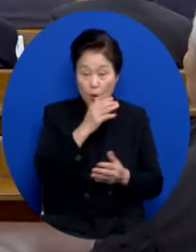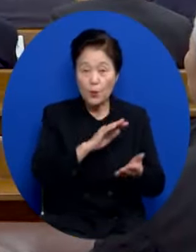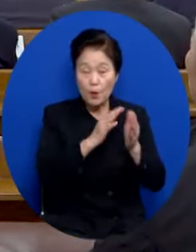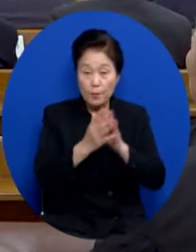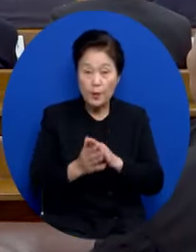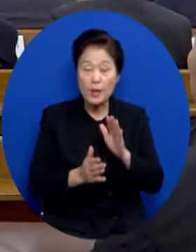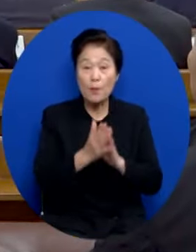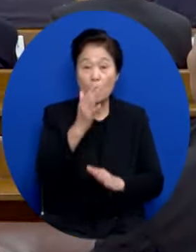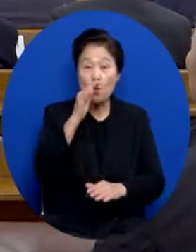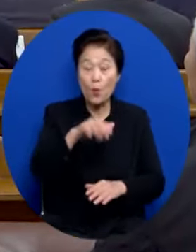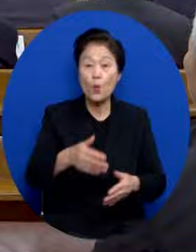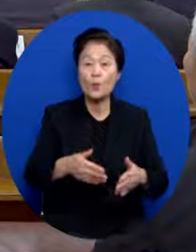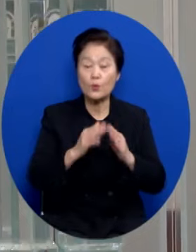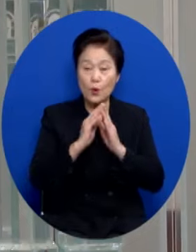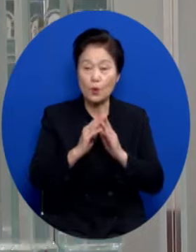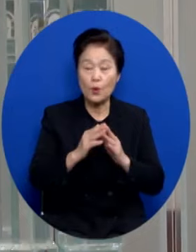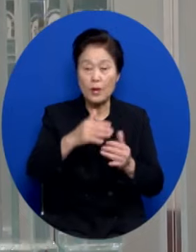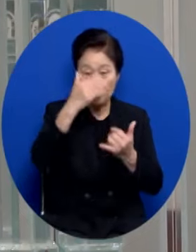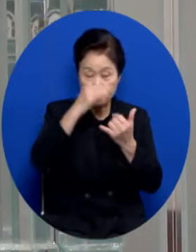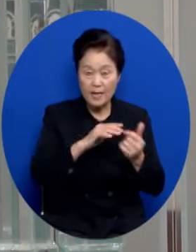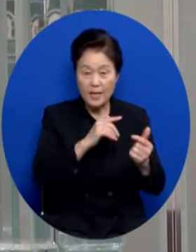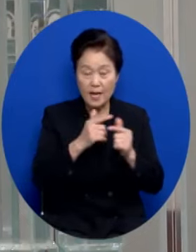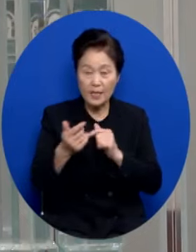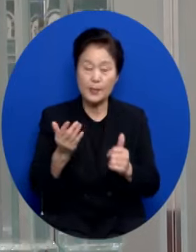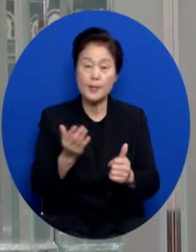세대 육성사역에 주력하겠다고 밝혔습니다.